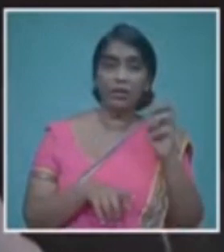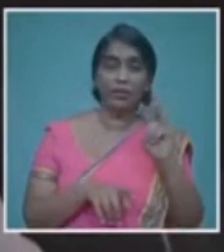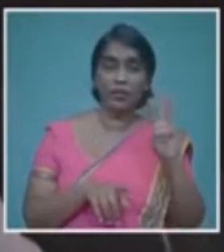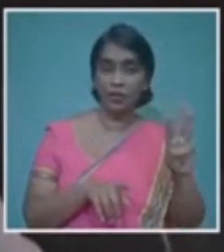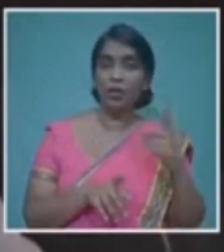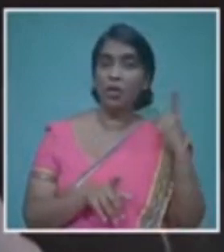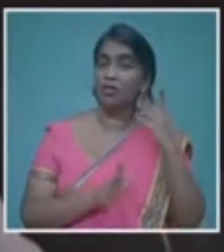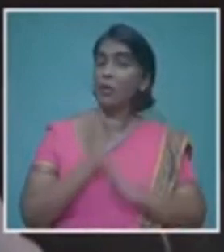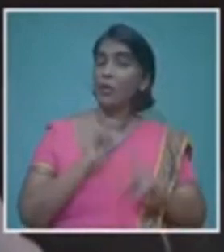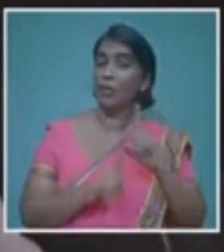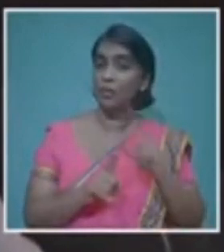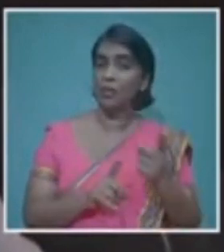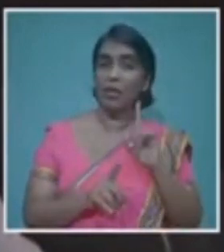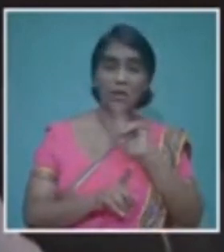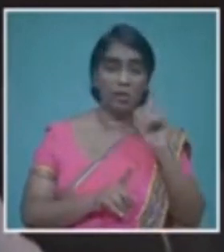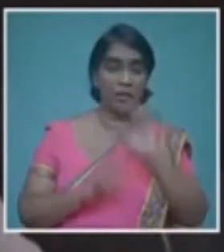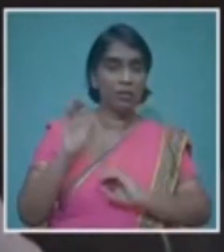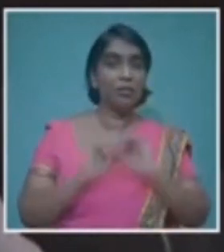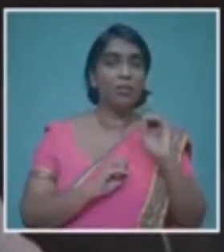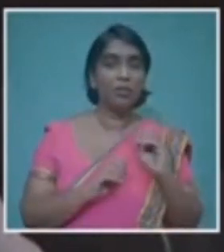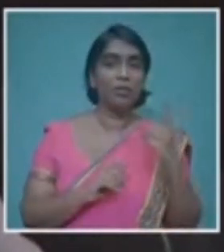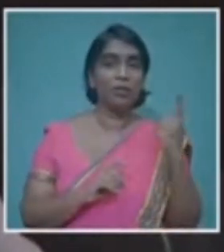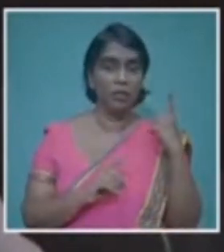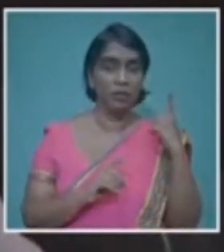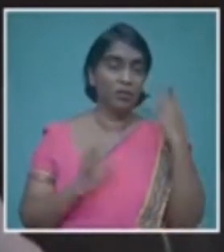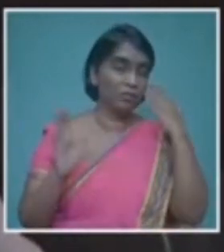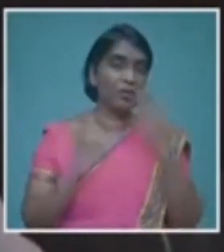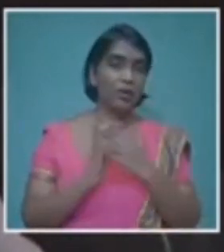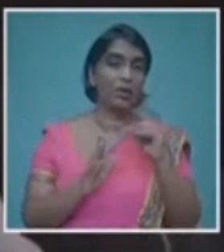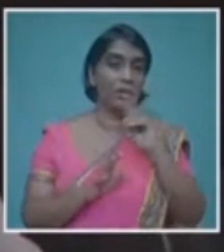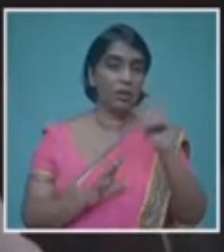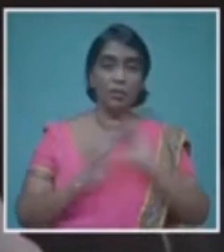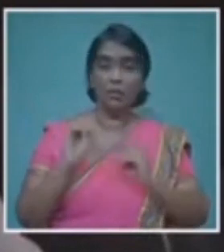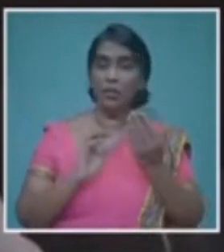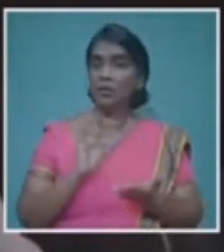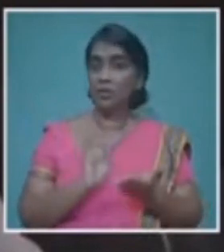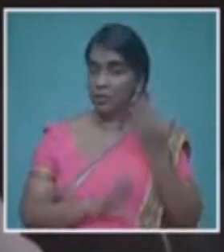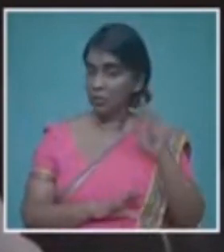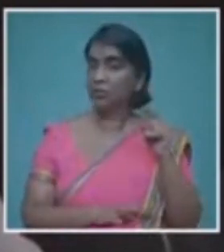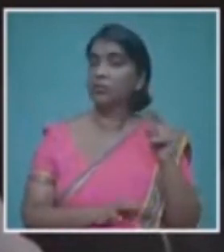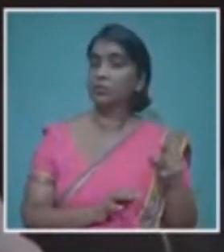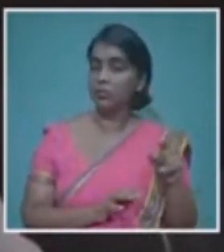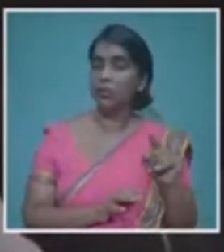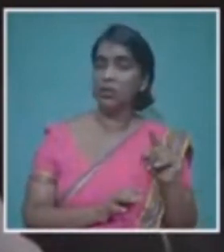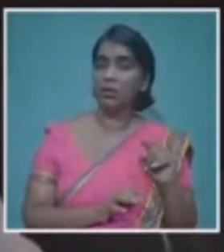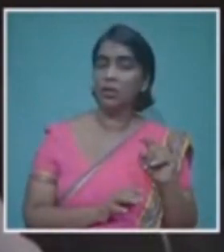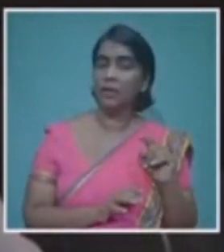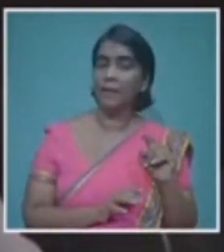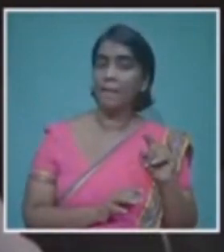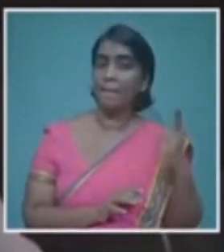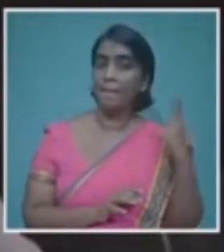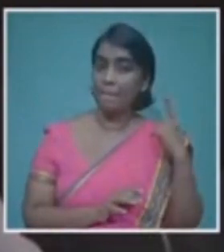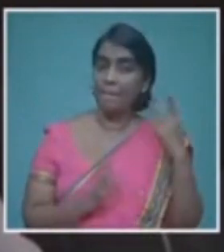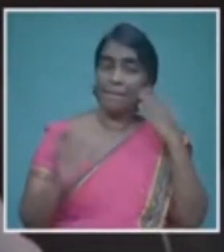आरक्षक अमात्यांश सीएट दहायकी आरक्षक शेष्रेट सीएट दहायकी वैद्यवेलातीन सीएट